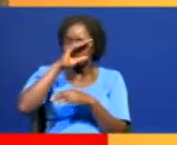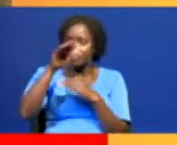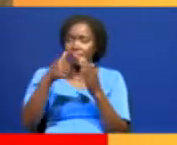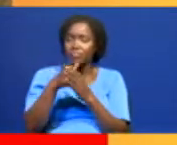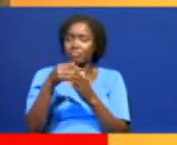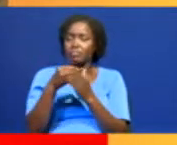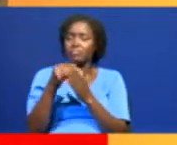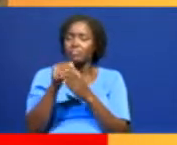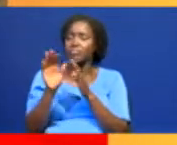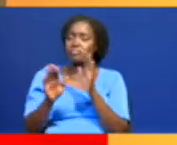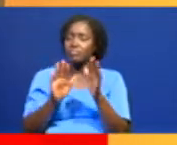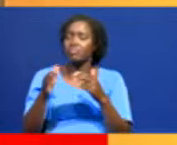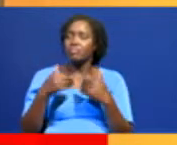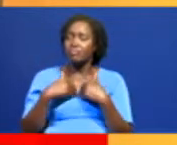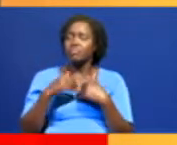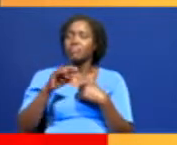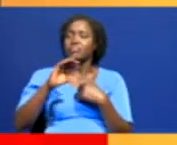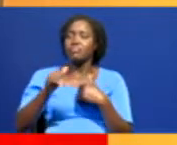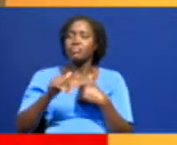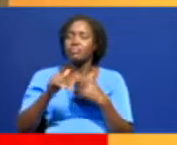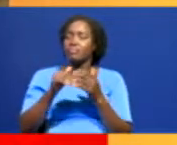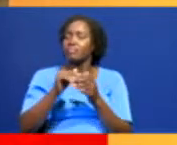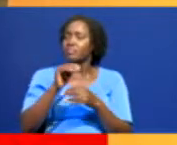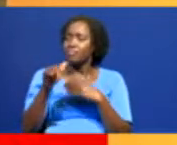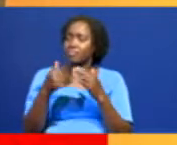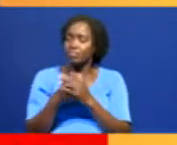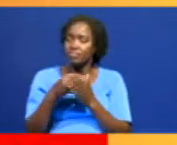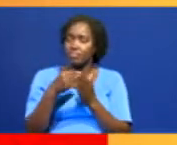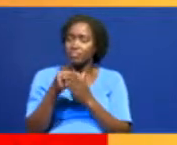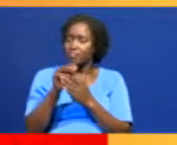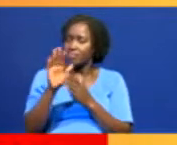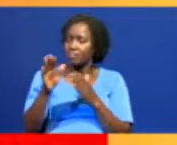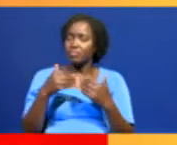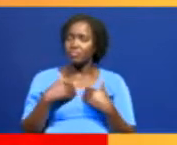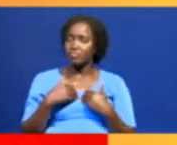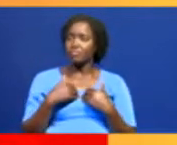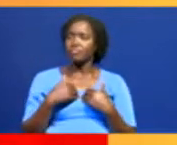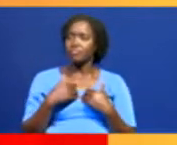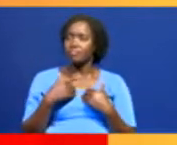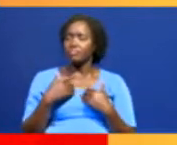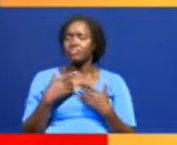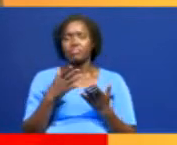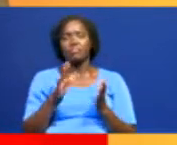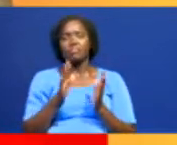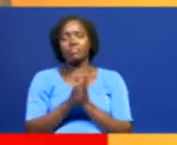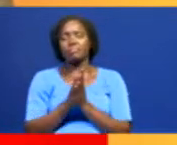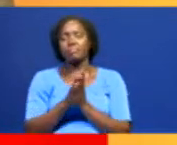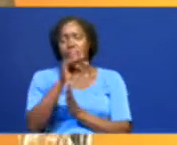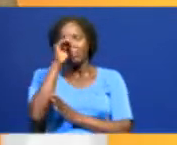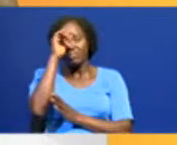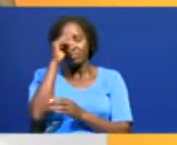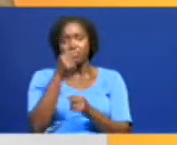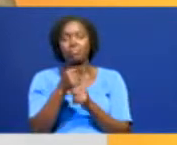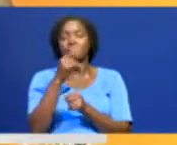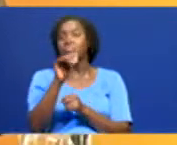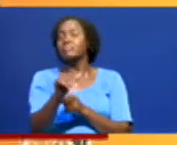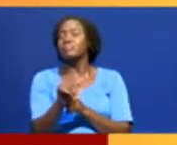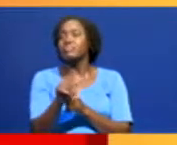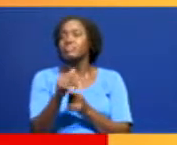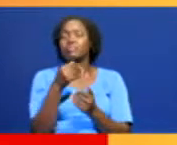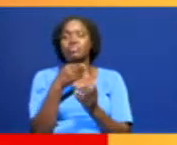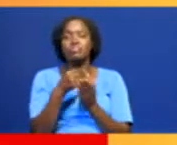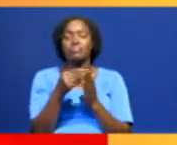zao, serikali za counties constituencies zote zilikuwa zimepata fedha zao. Kwa hivyo ilikuwa ni kama kwamba hii serikali inataka kuhakikisha kwamba